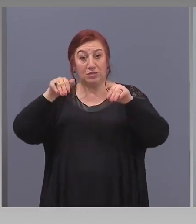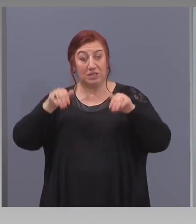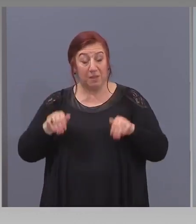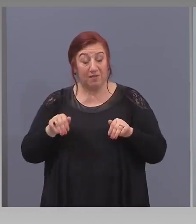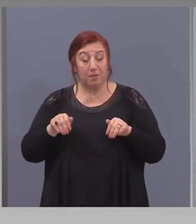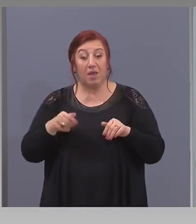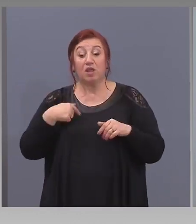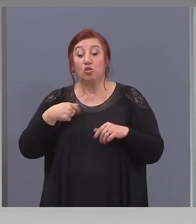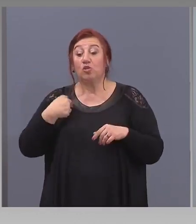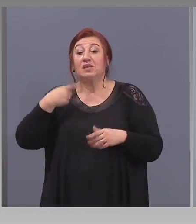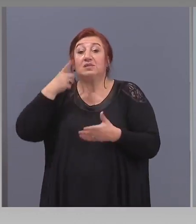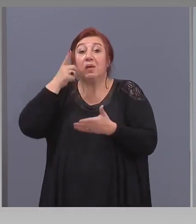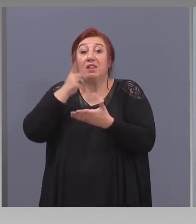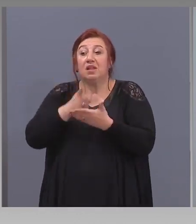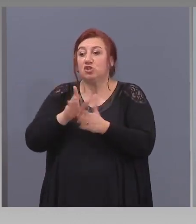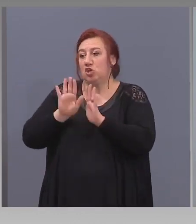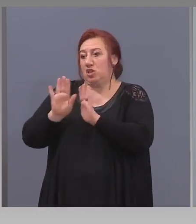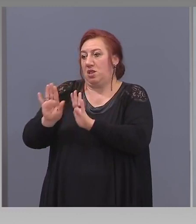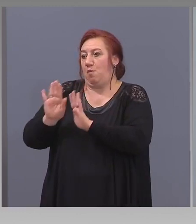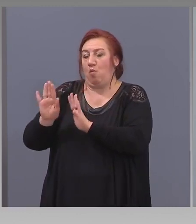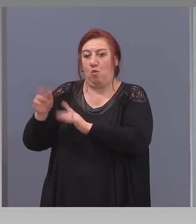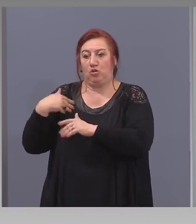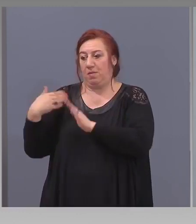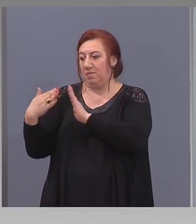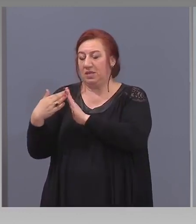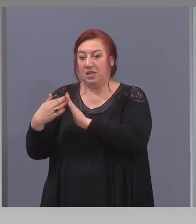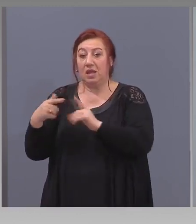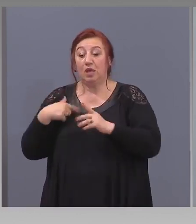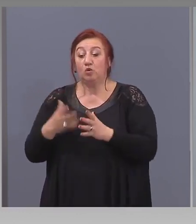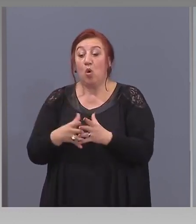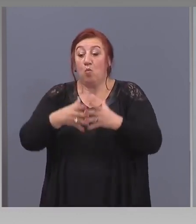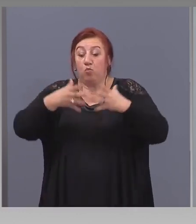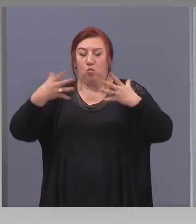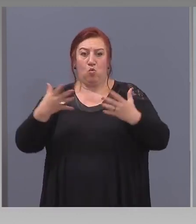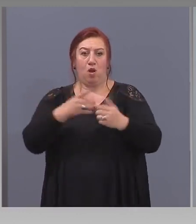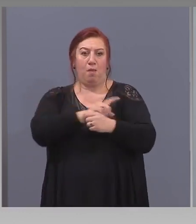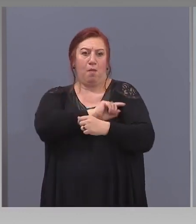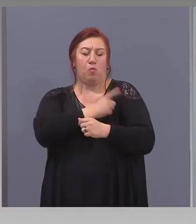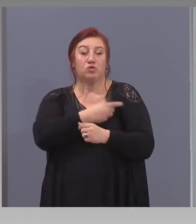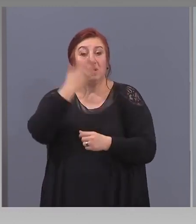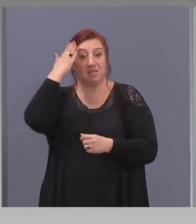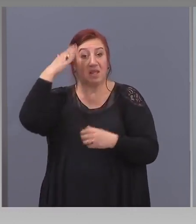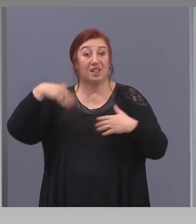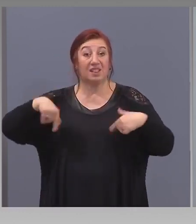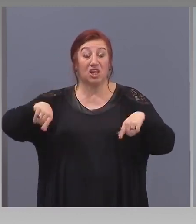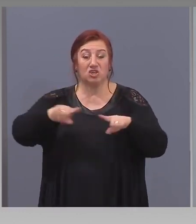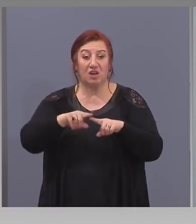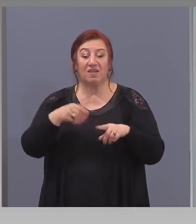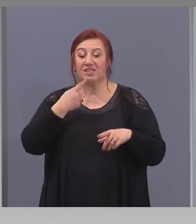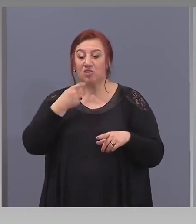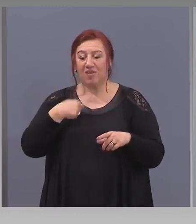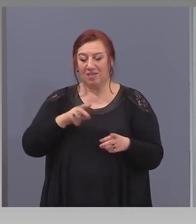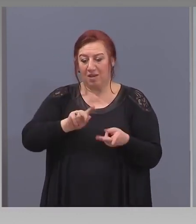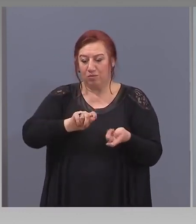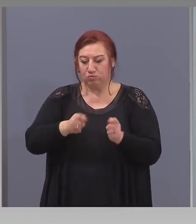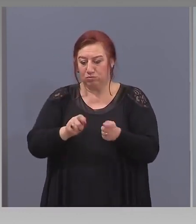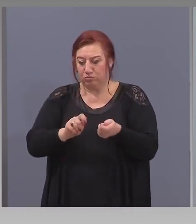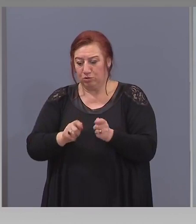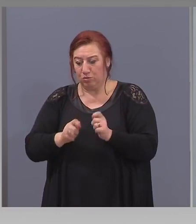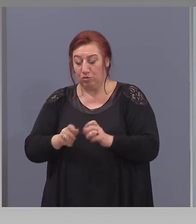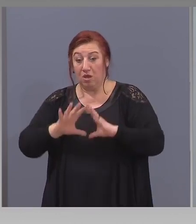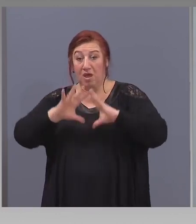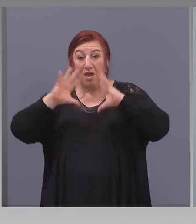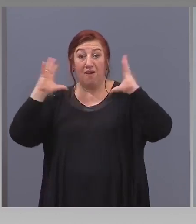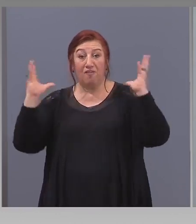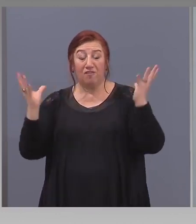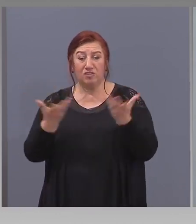оживеят. Длъжни сме, като по-голема и по-мощна държава. Затова ние реорганизираме всички мощности.